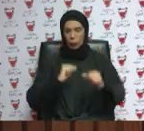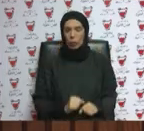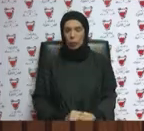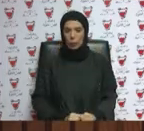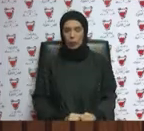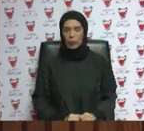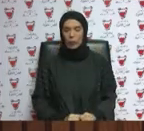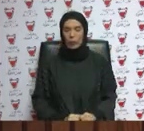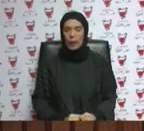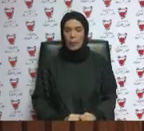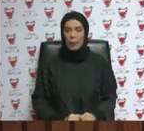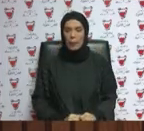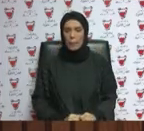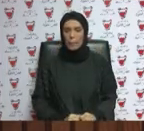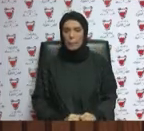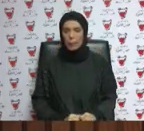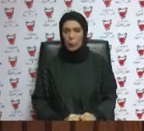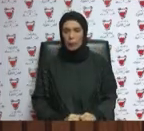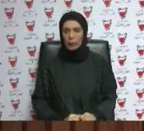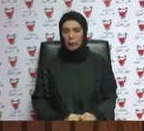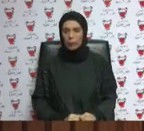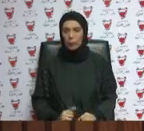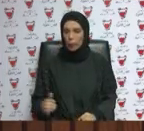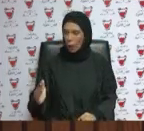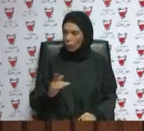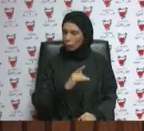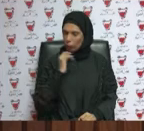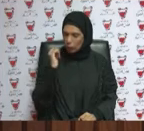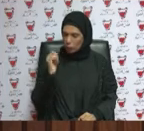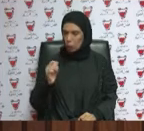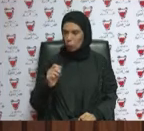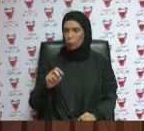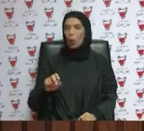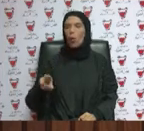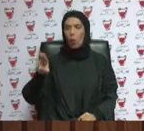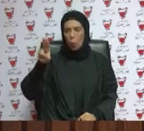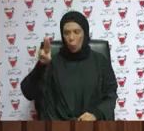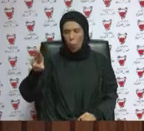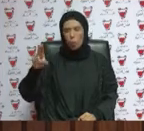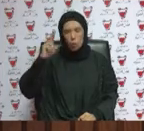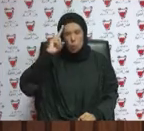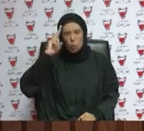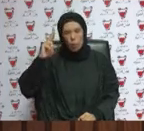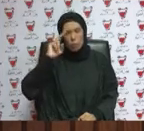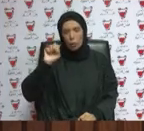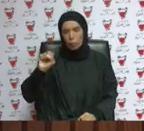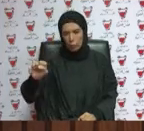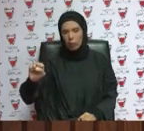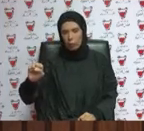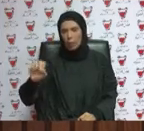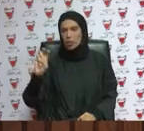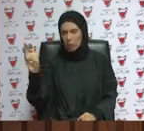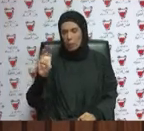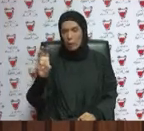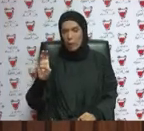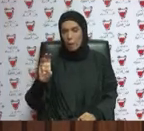القطاع الخاص يستفيد منها. لذلك معالي الرئيس احنا مقدرين ان في شركات وتجار في القطاع الخاص ساهموا، ولكن